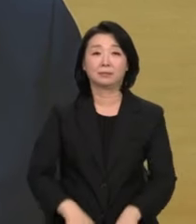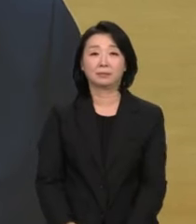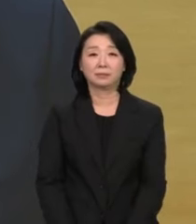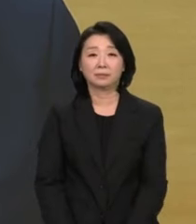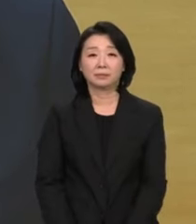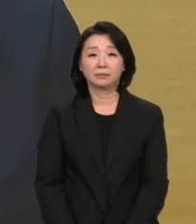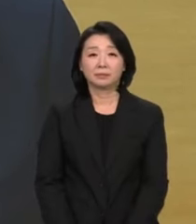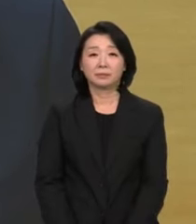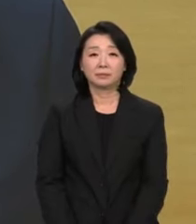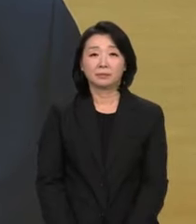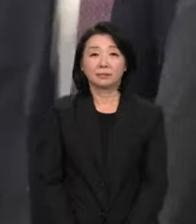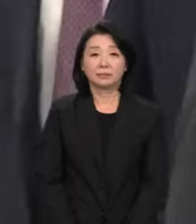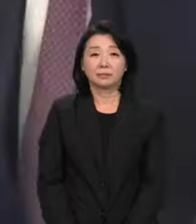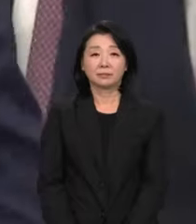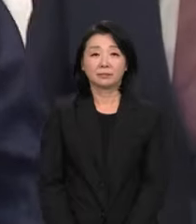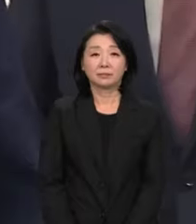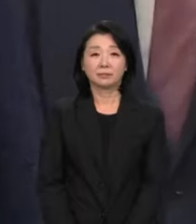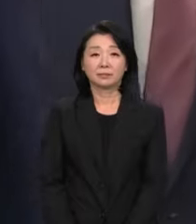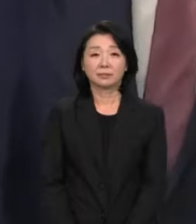기자입니다.